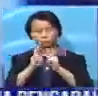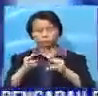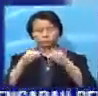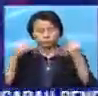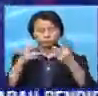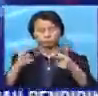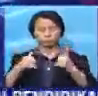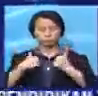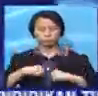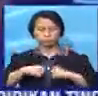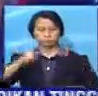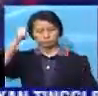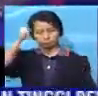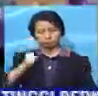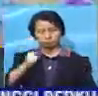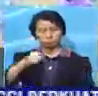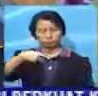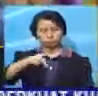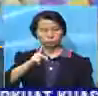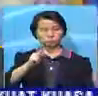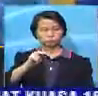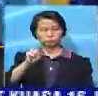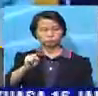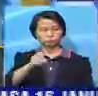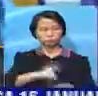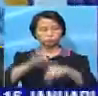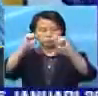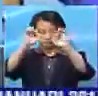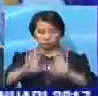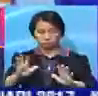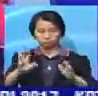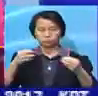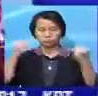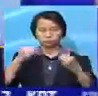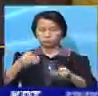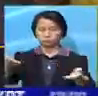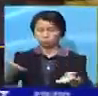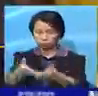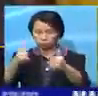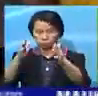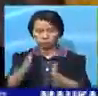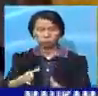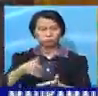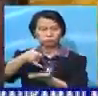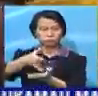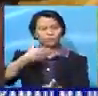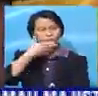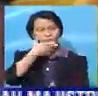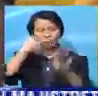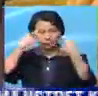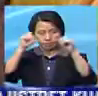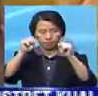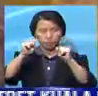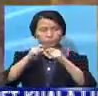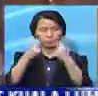pelancaran jersey dan bas PKNSFC di Shah Alam. Pada majlis ini, selain memperkenalkan pemain Piala Belia, Presiden dan skuad